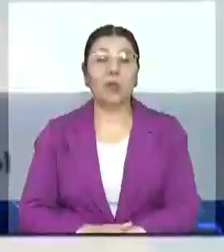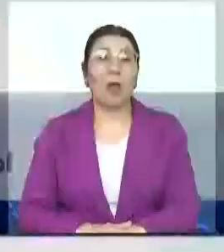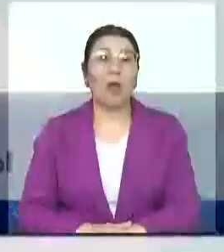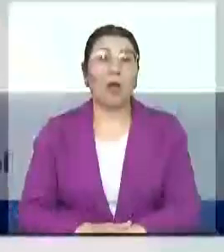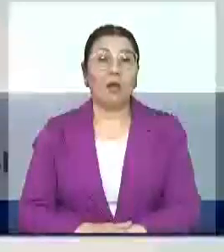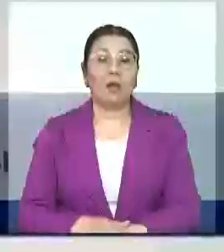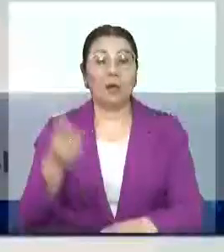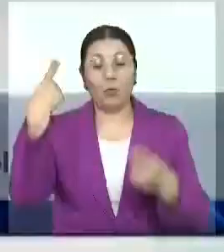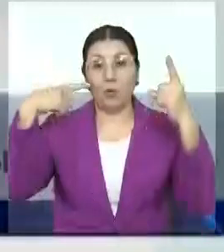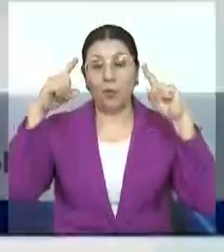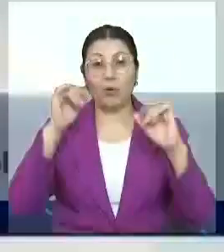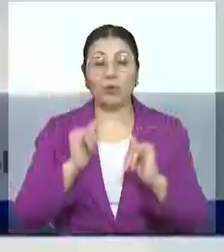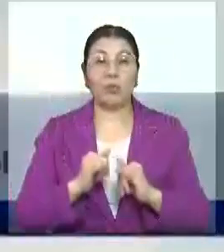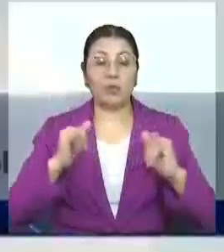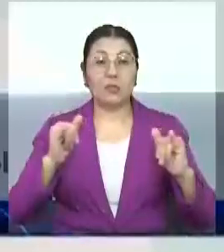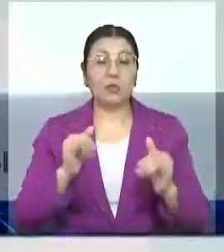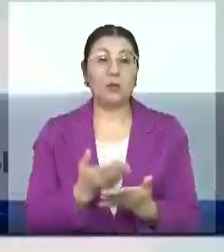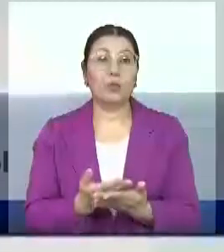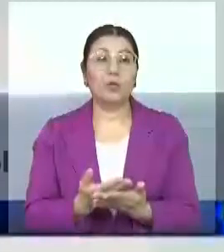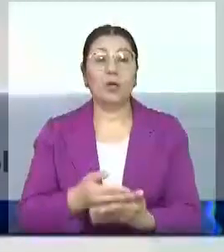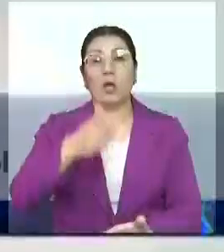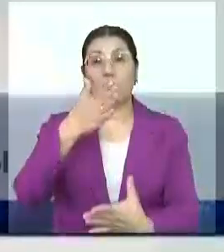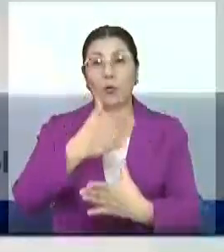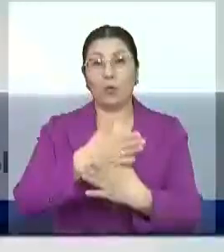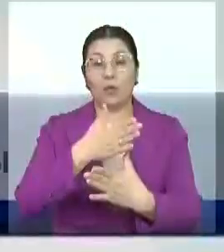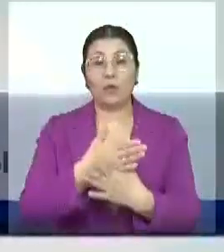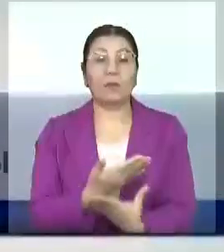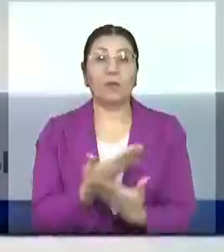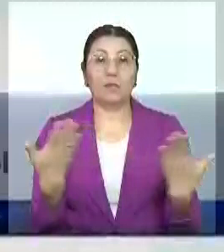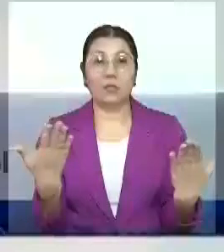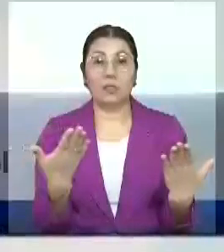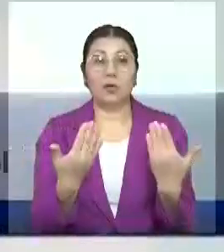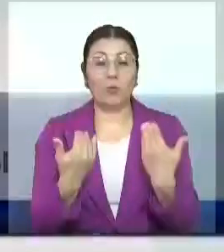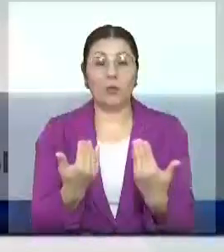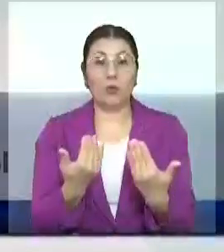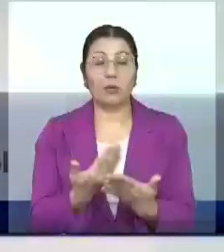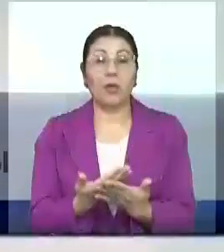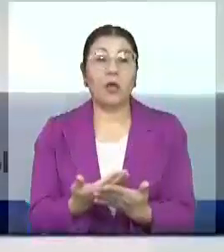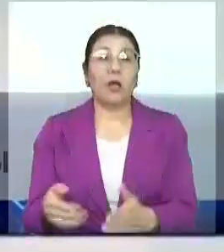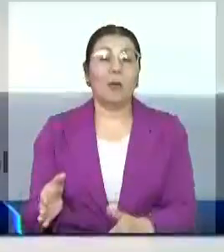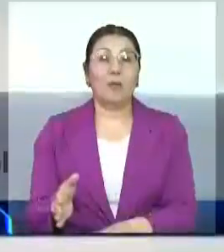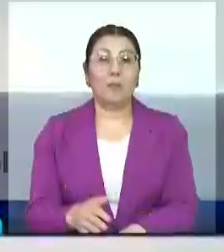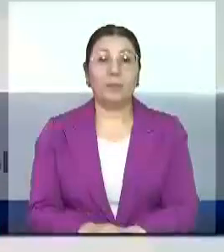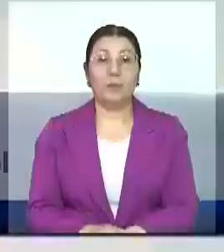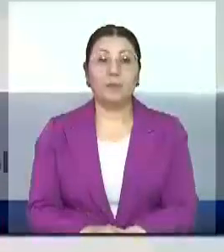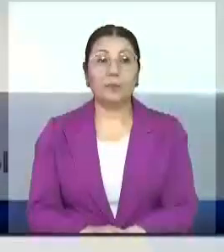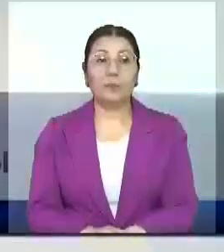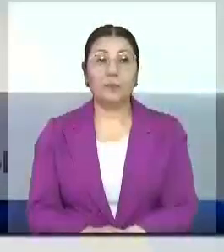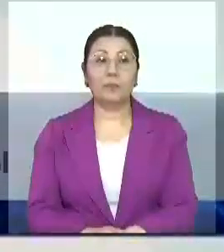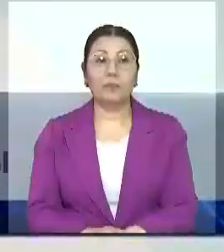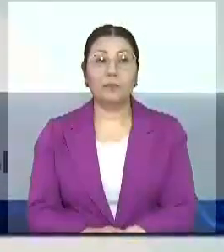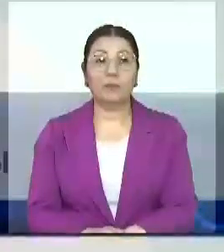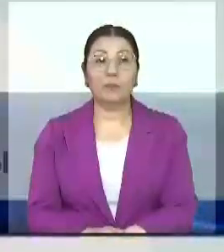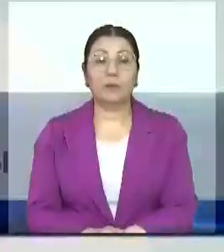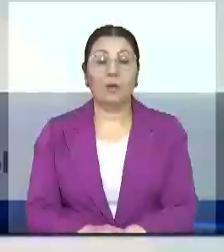ойын жетілуіне үлкен көмегін тигізеді. Сіздерді бүгін жерлестердің атынан Владимир